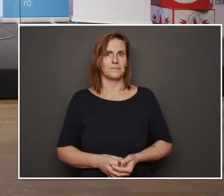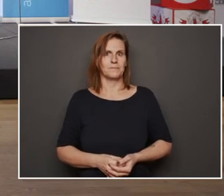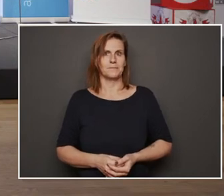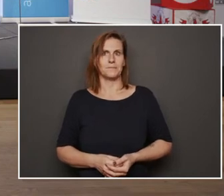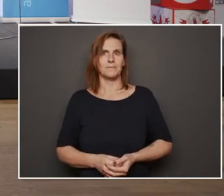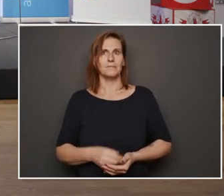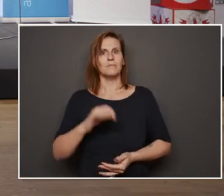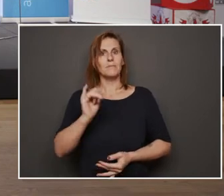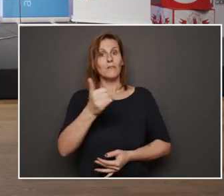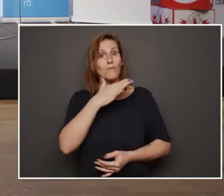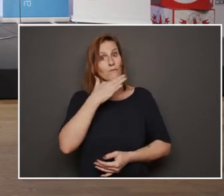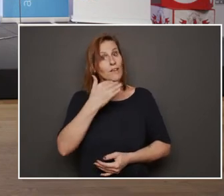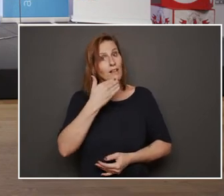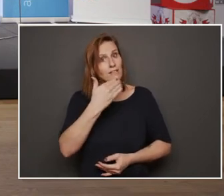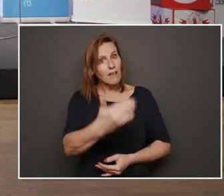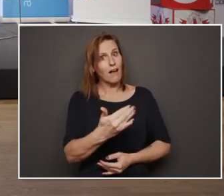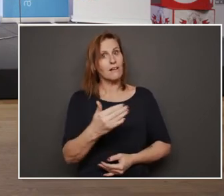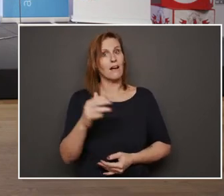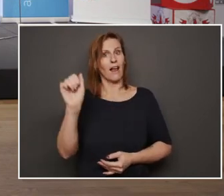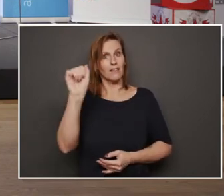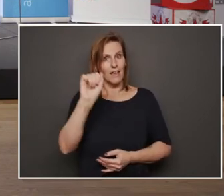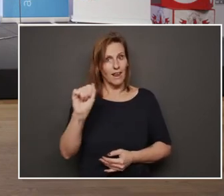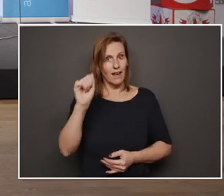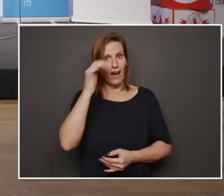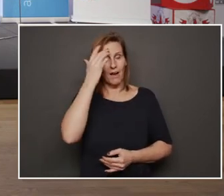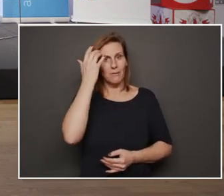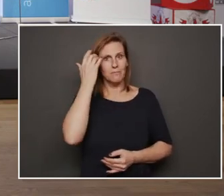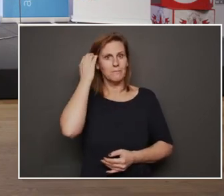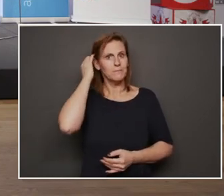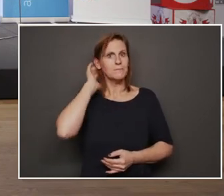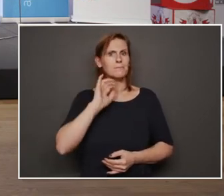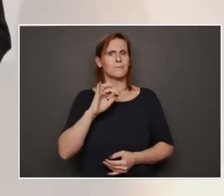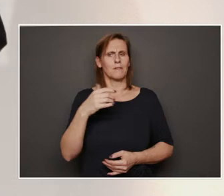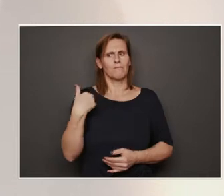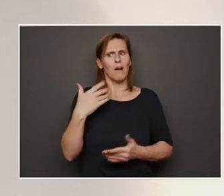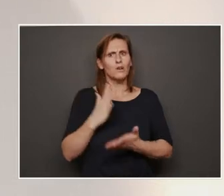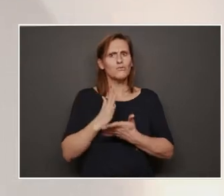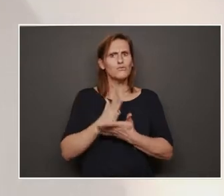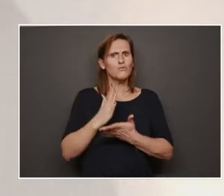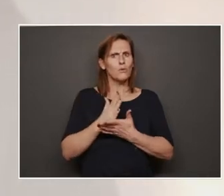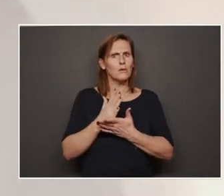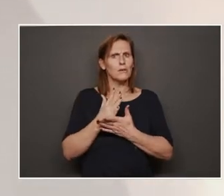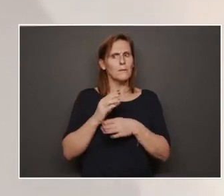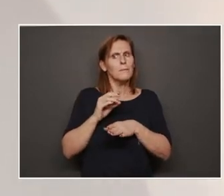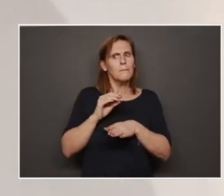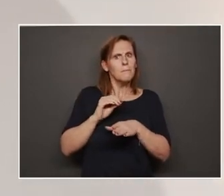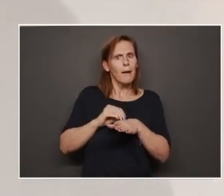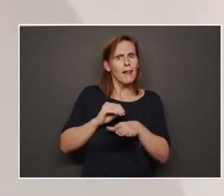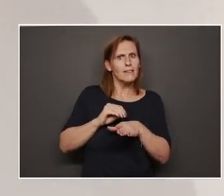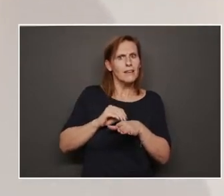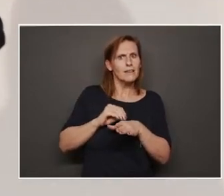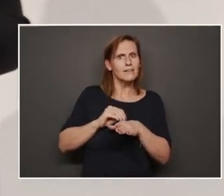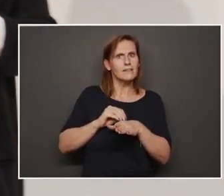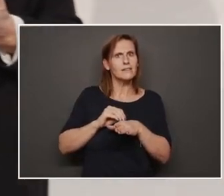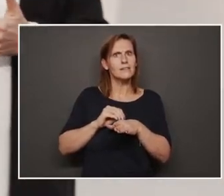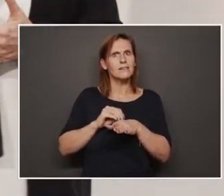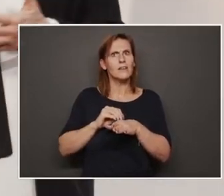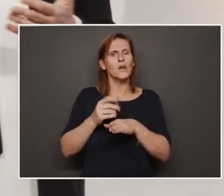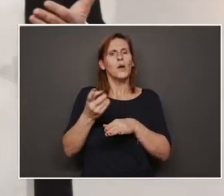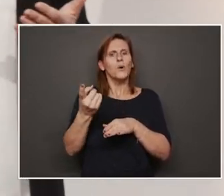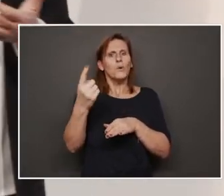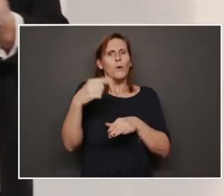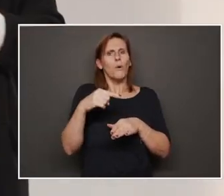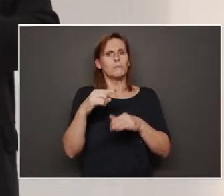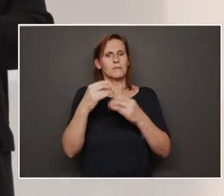Ja, vielen Dank, Angelika. Ich habe es schon angekündigt, dass